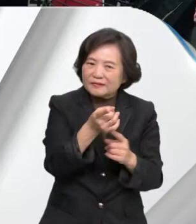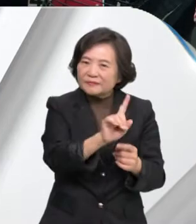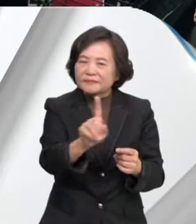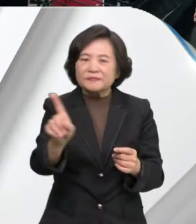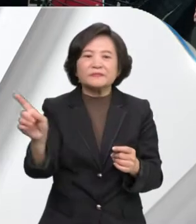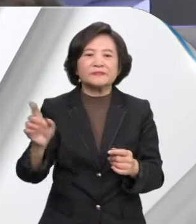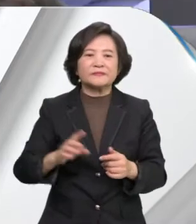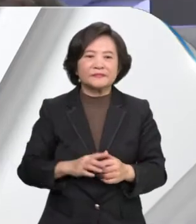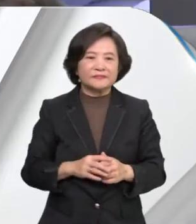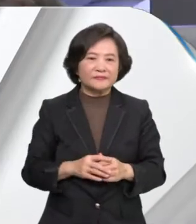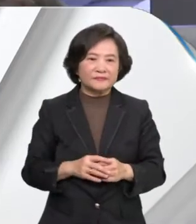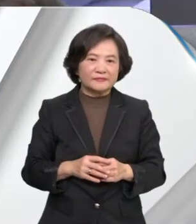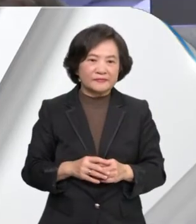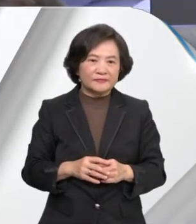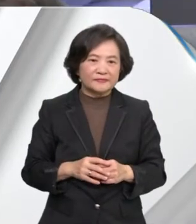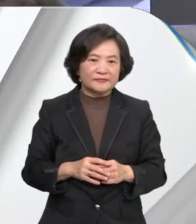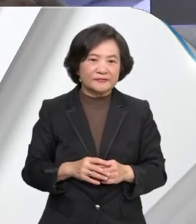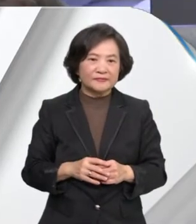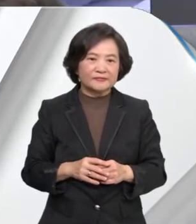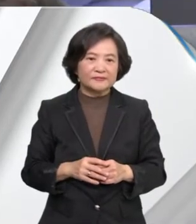嘅信心啦。